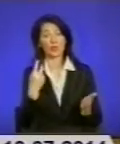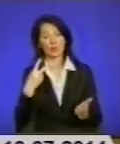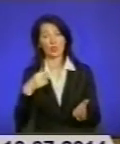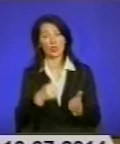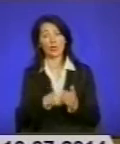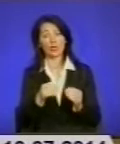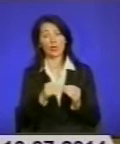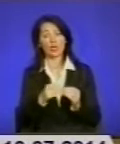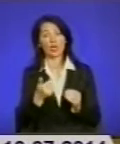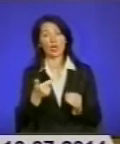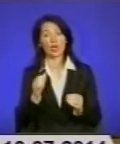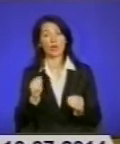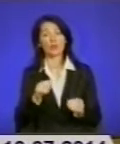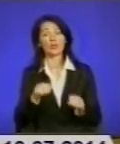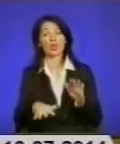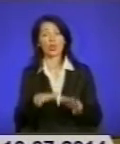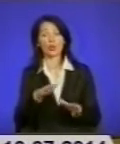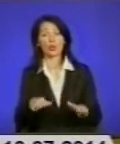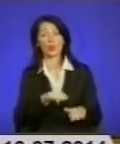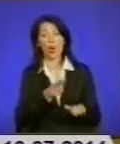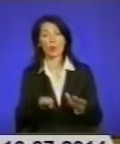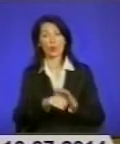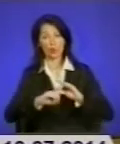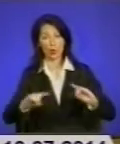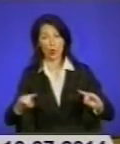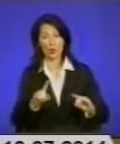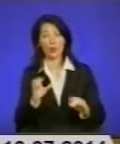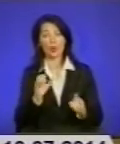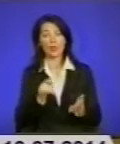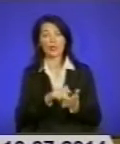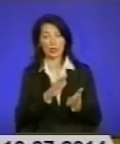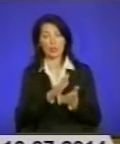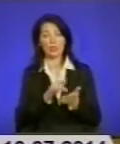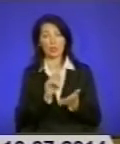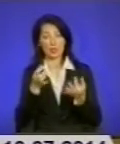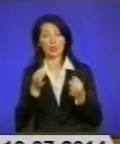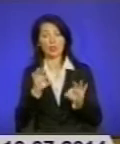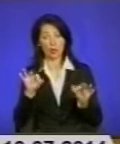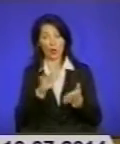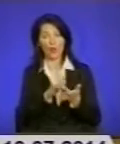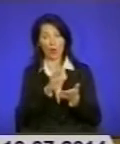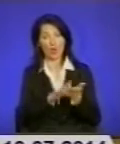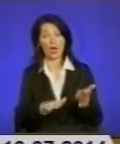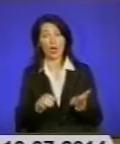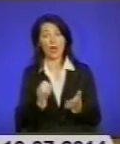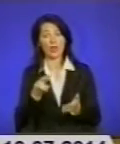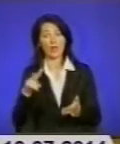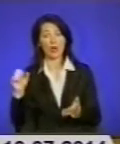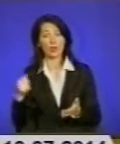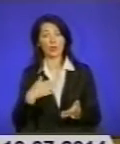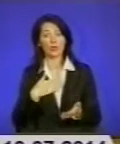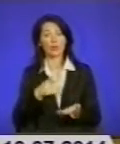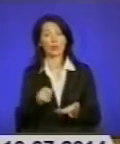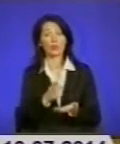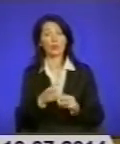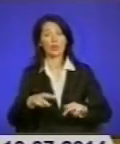столом в кульку, щоб сертифікували елеватори. У нас у системі, тут міністр енергетики, у